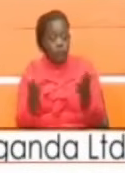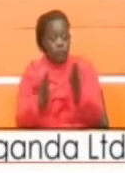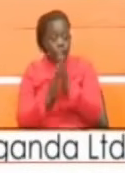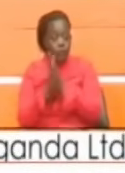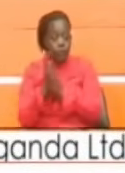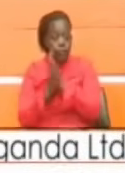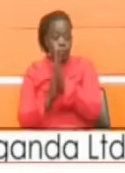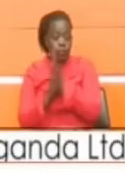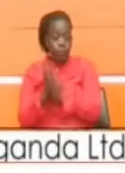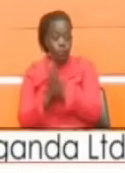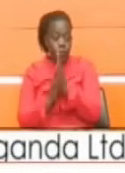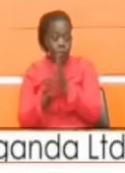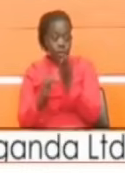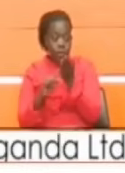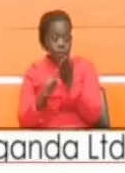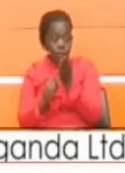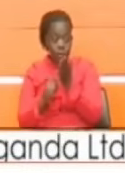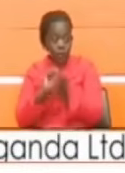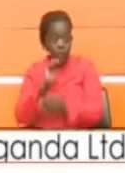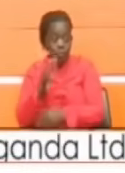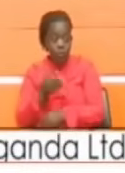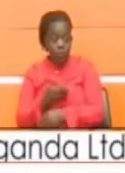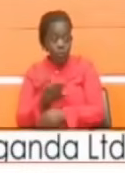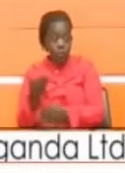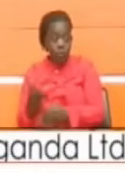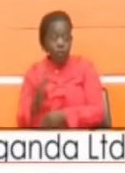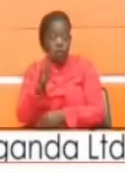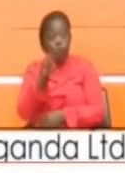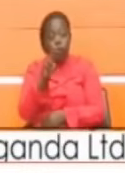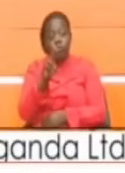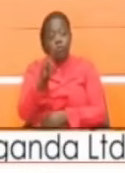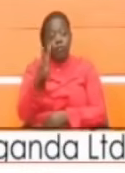mwetanire tekinologiya waffe owa UV